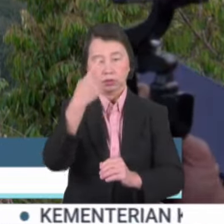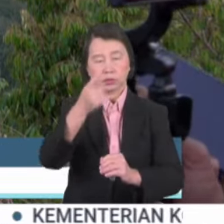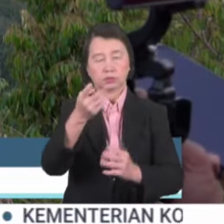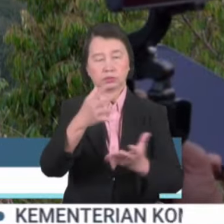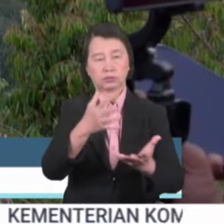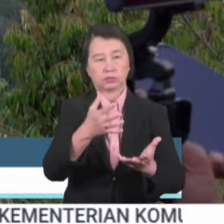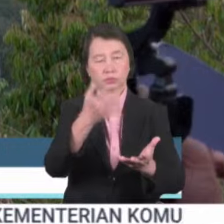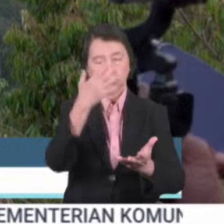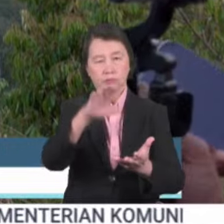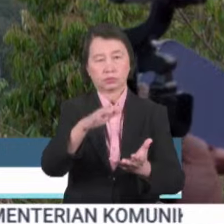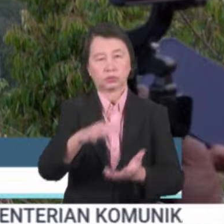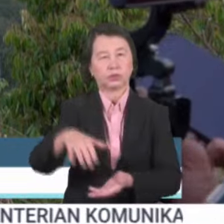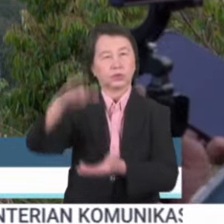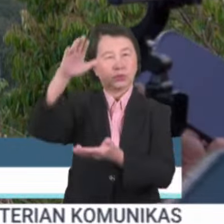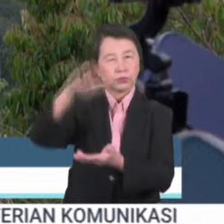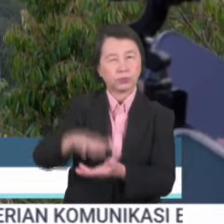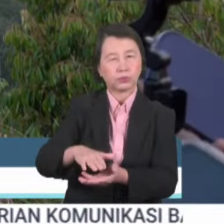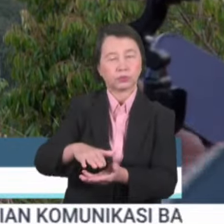mitigasi